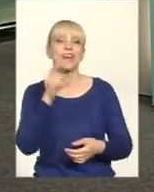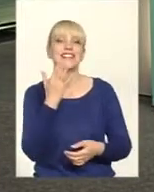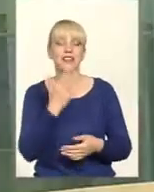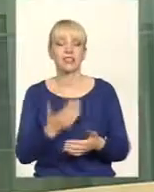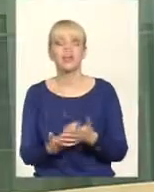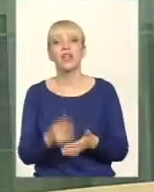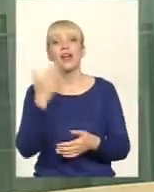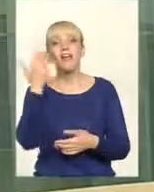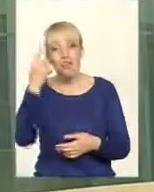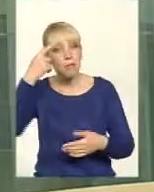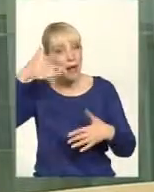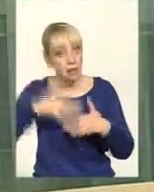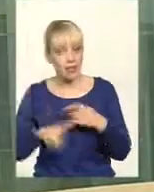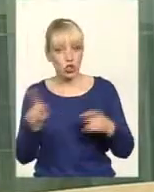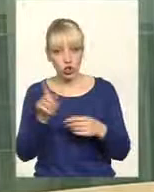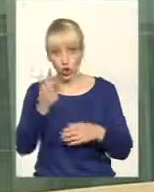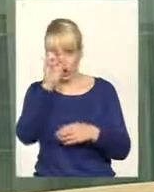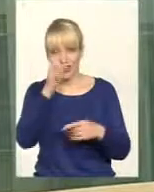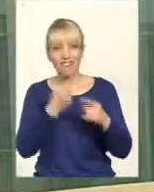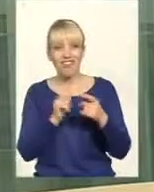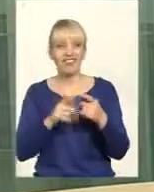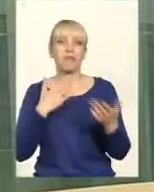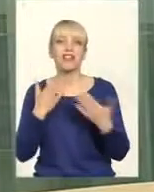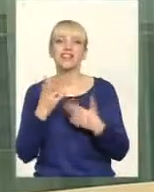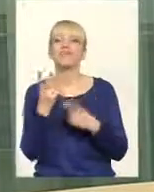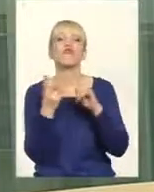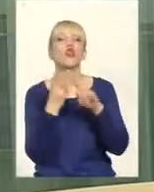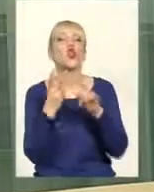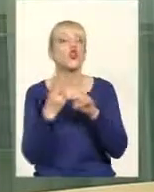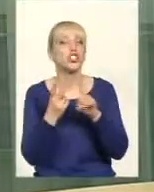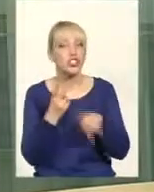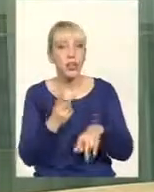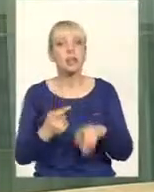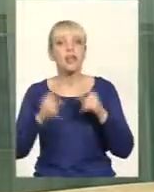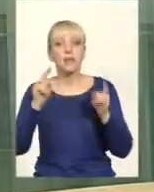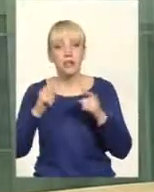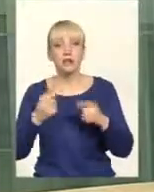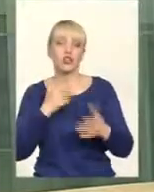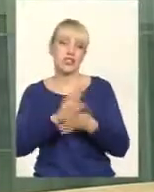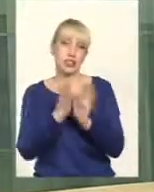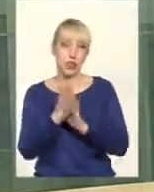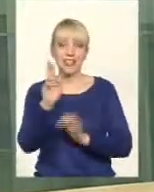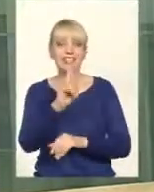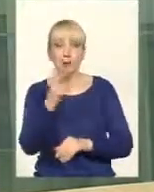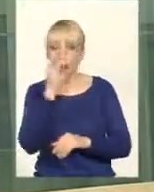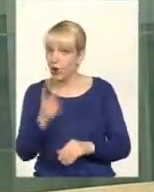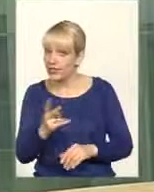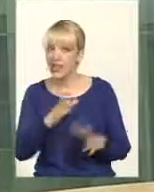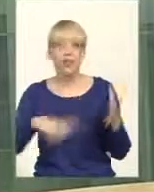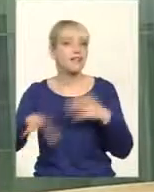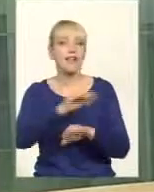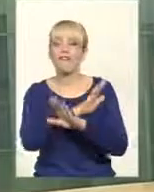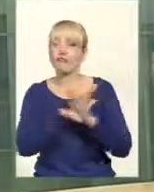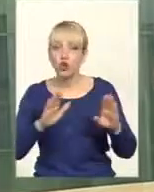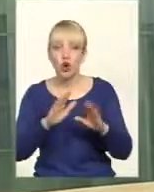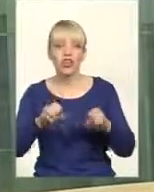поймите, государство в этом отношении вторично. Как ни крути, но тем не менее, и ситуация с Януковичем это показала, что не все решает